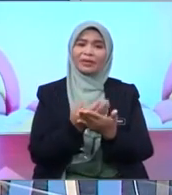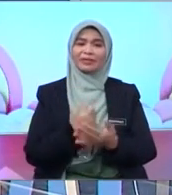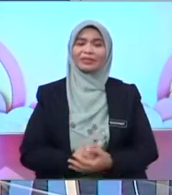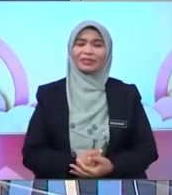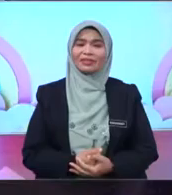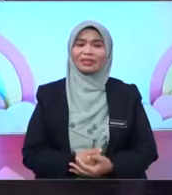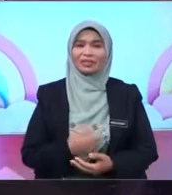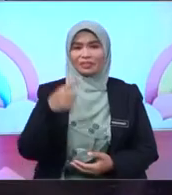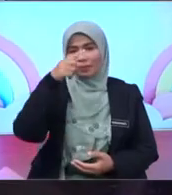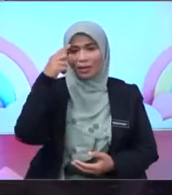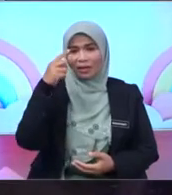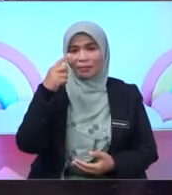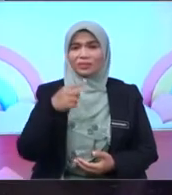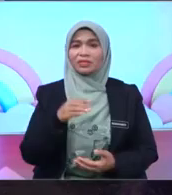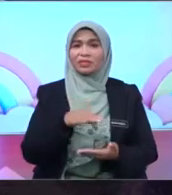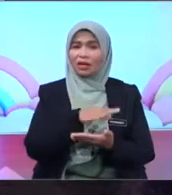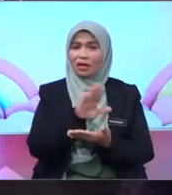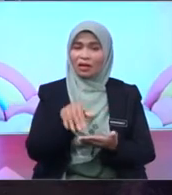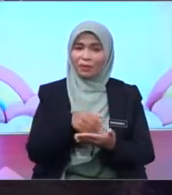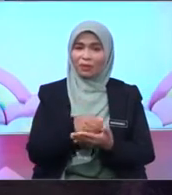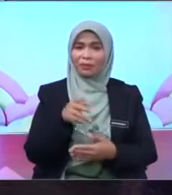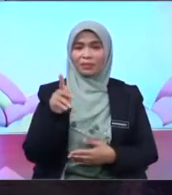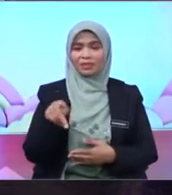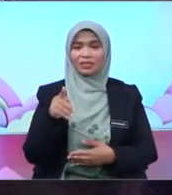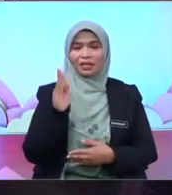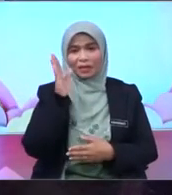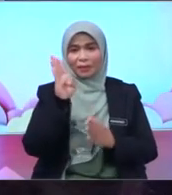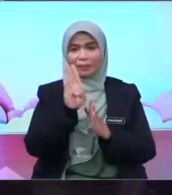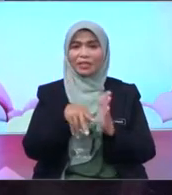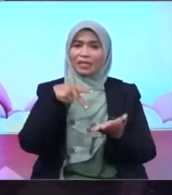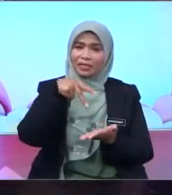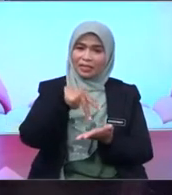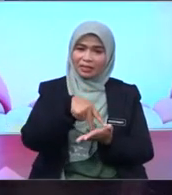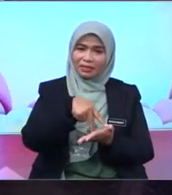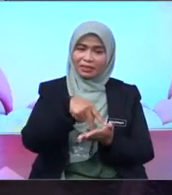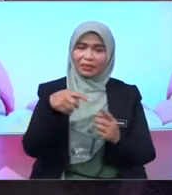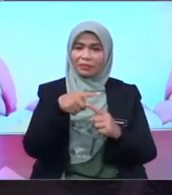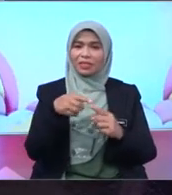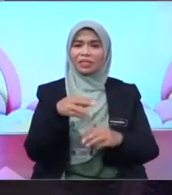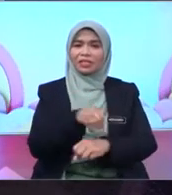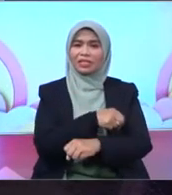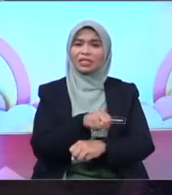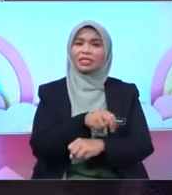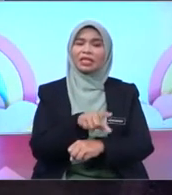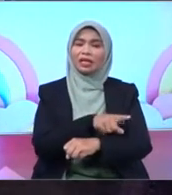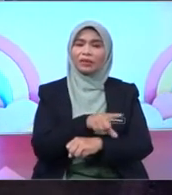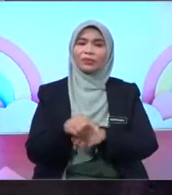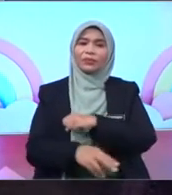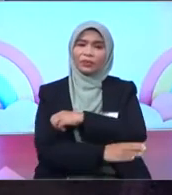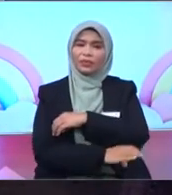Sebab semua pasti akan berdiri tegak itu merupakan tingkah laku yang baik hahaha